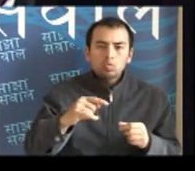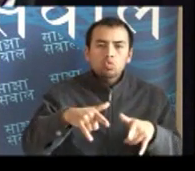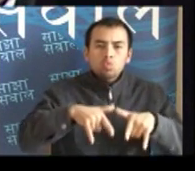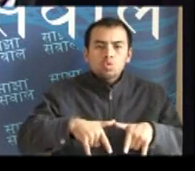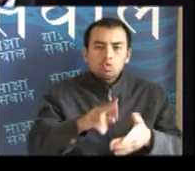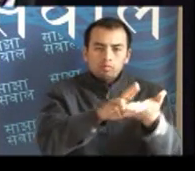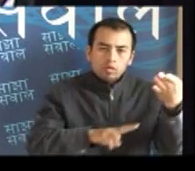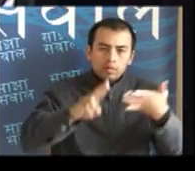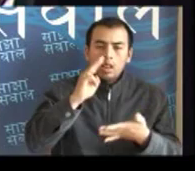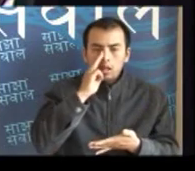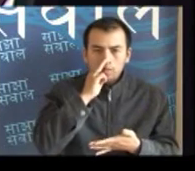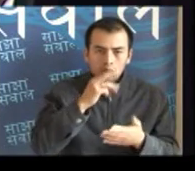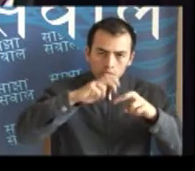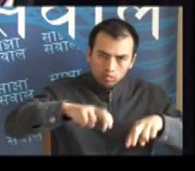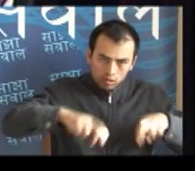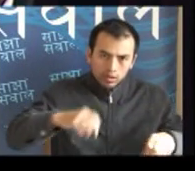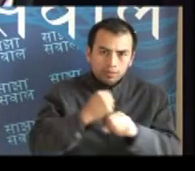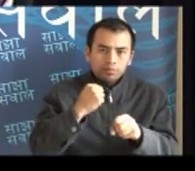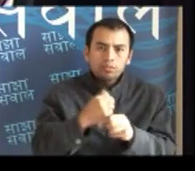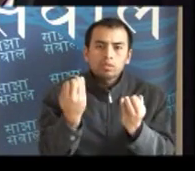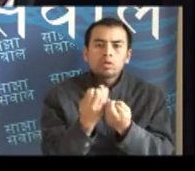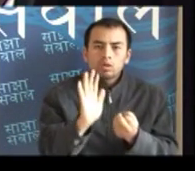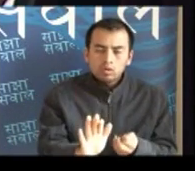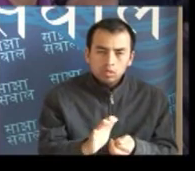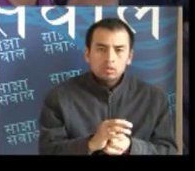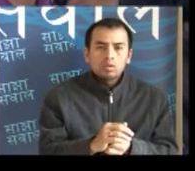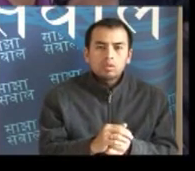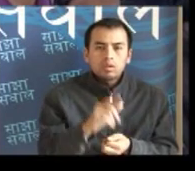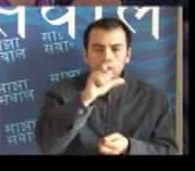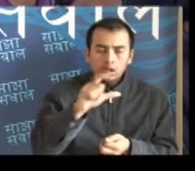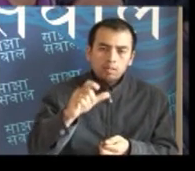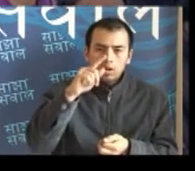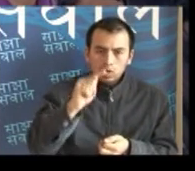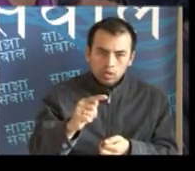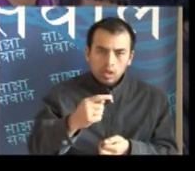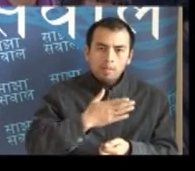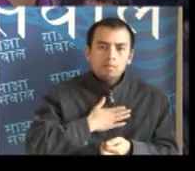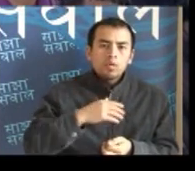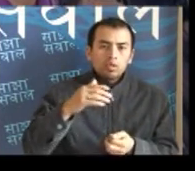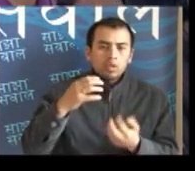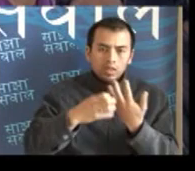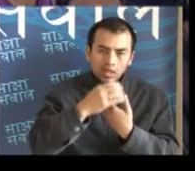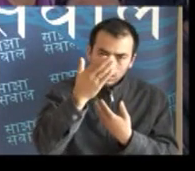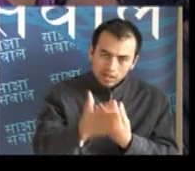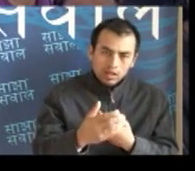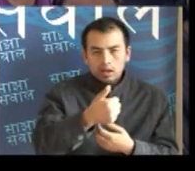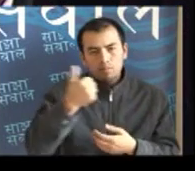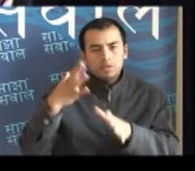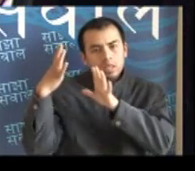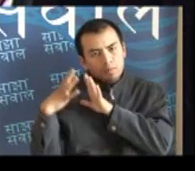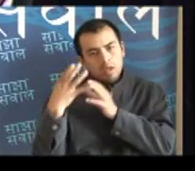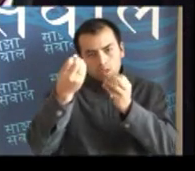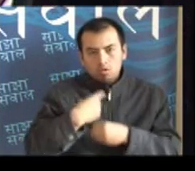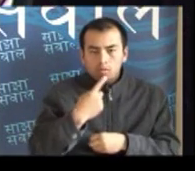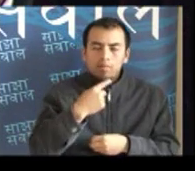टोकियो विश्वविद्यालयमा नै अनुसन्धानकर्ताको रूपमा काम गर्दैछु, र नेपालको हाम्रो राज्यले उचित जिम्मेवारी दिएको